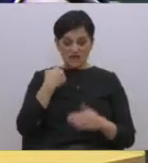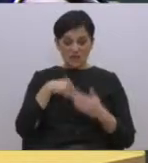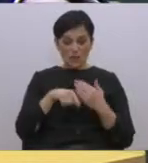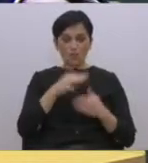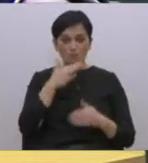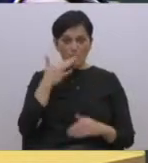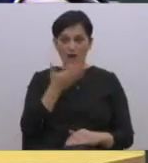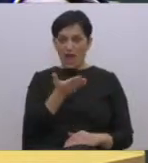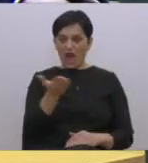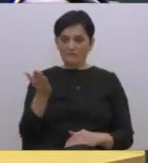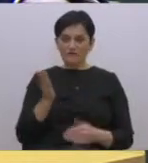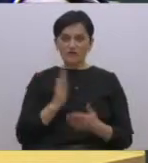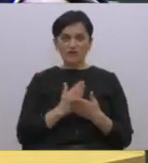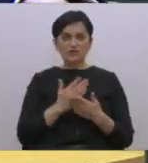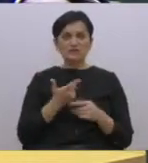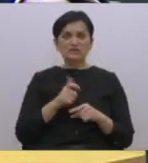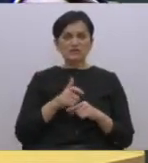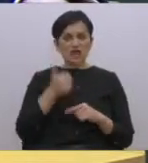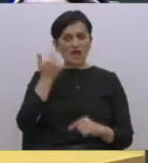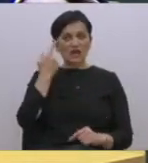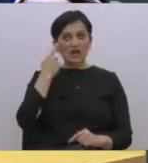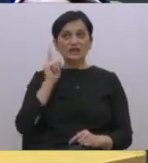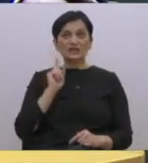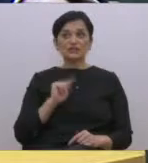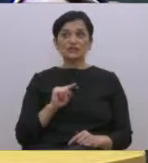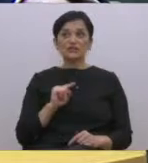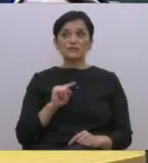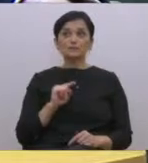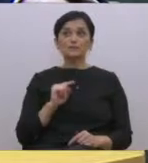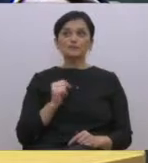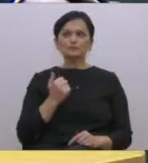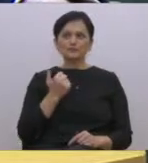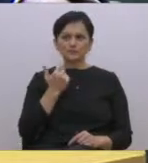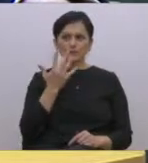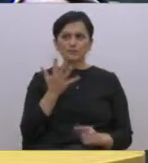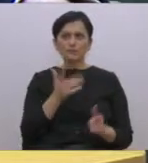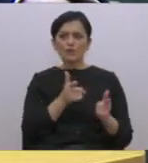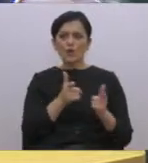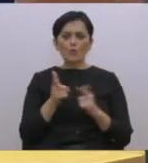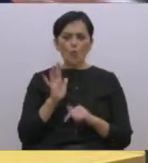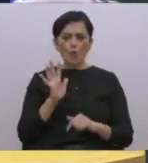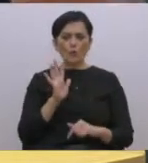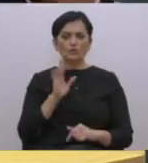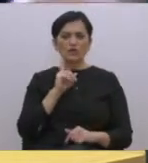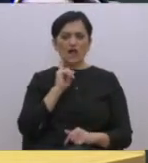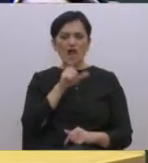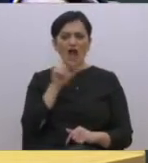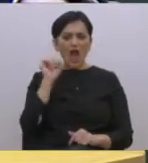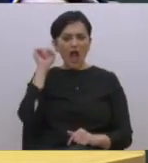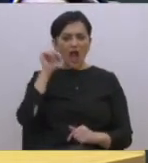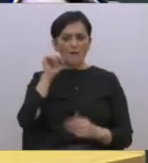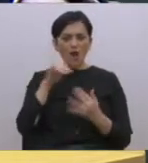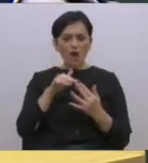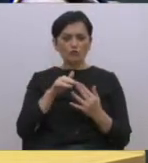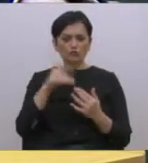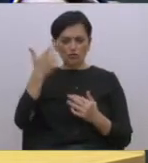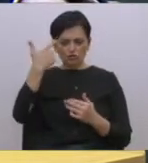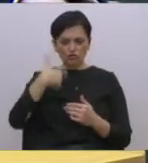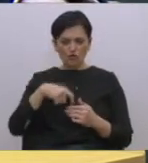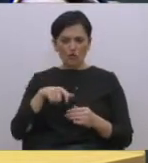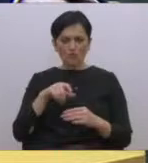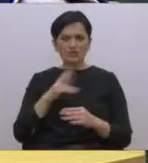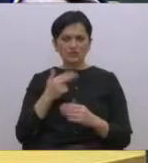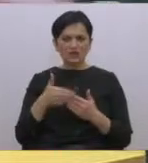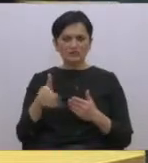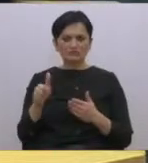თაკ დარბაზში ისეთები, რომლებმაც ძალიან კარგად იცით, რამდენი მოუმზადებელი ახალგაზრდა შეეწირა აფხაზეთის ომს და ასე